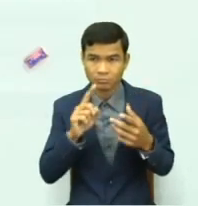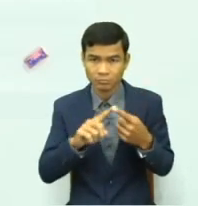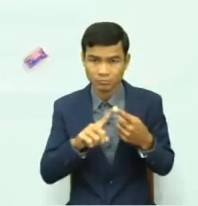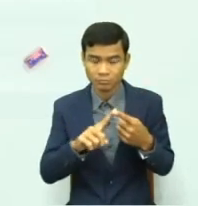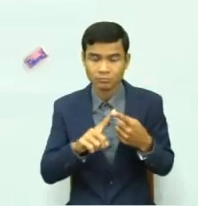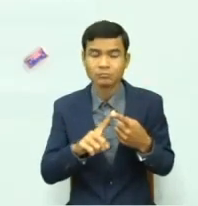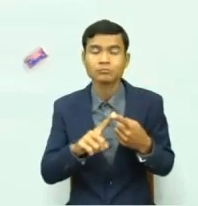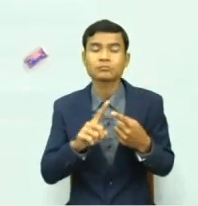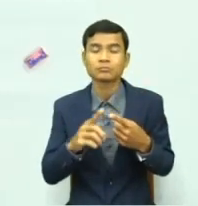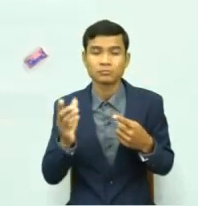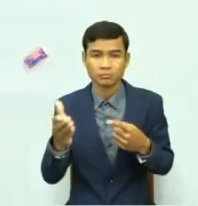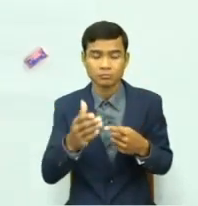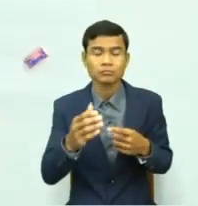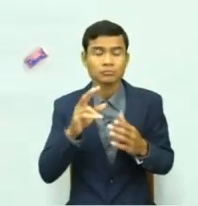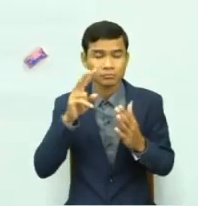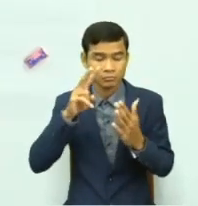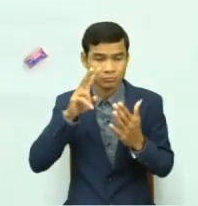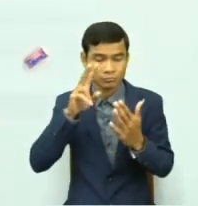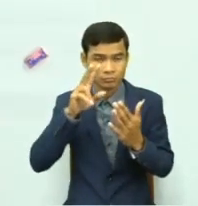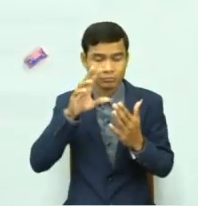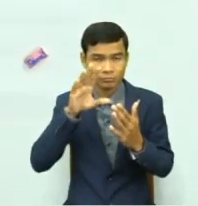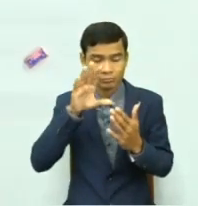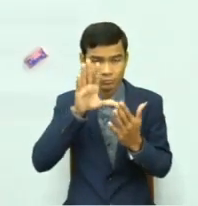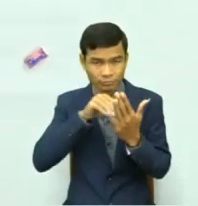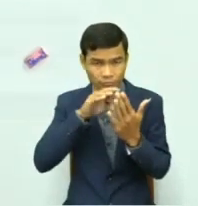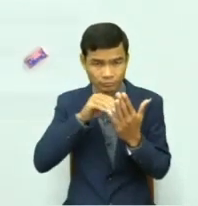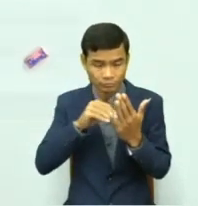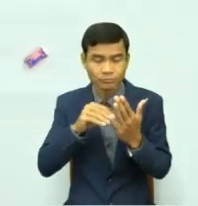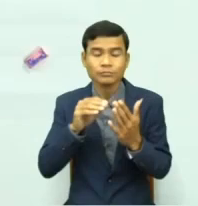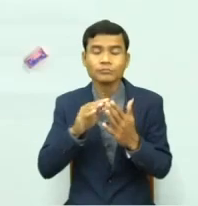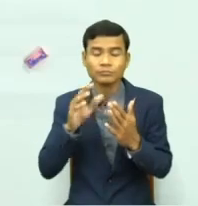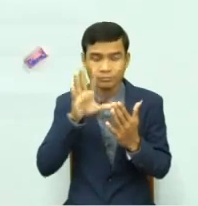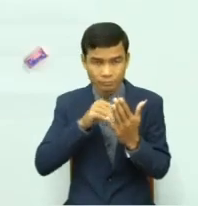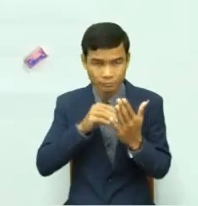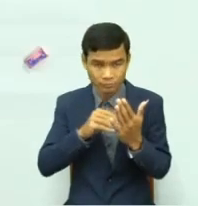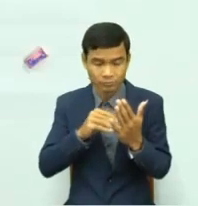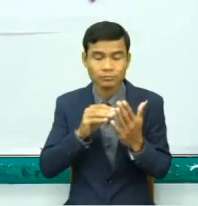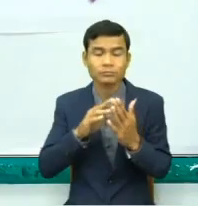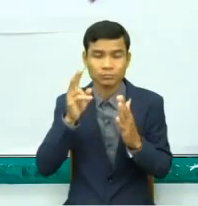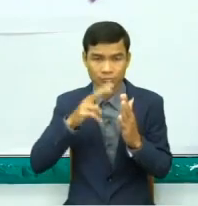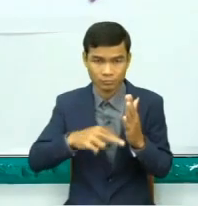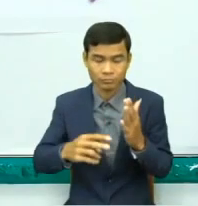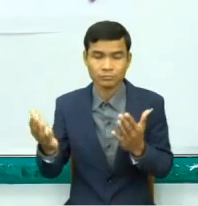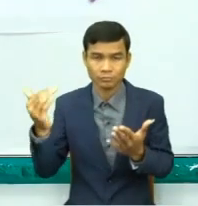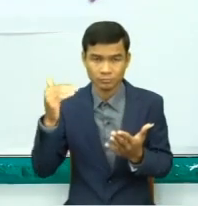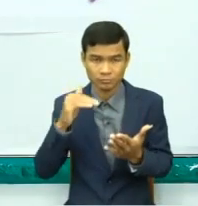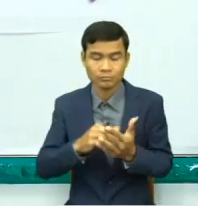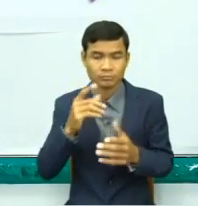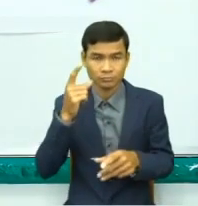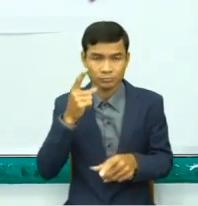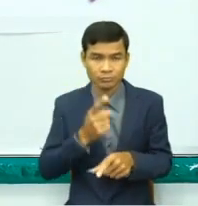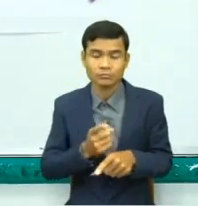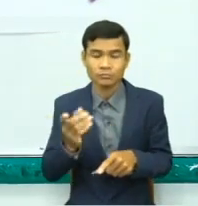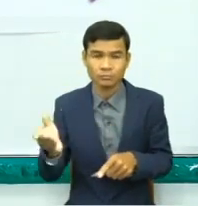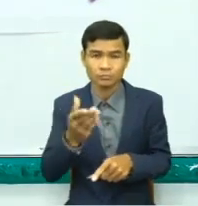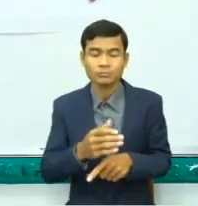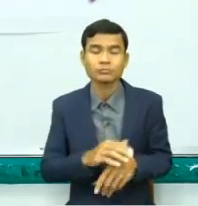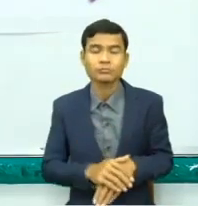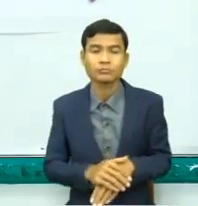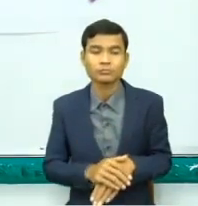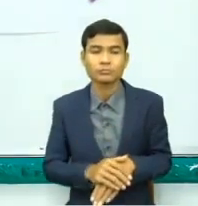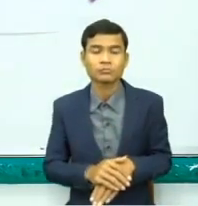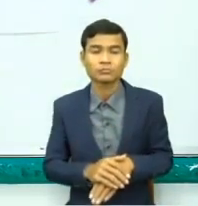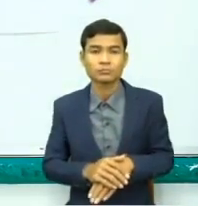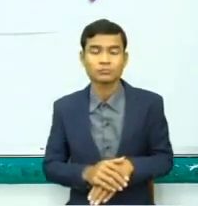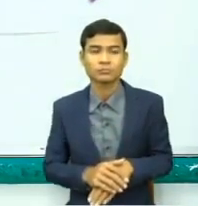Chà, cứ cái ai con sốt, ạ tập bọt mê sốt ní làng vinh ai bàn trăm trời. Chà, chân con thành ạc nía. Chà,